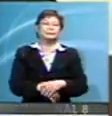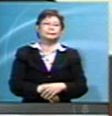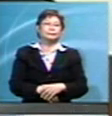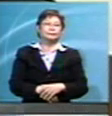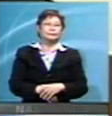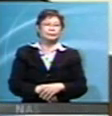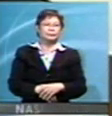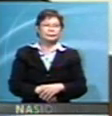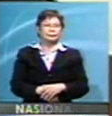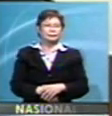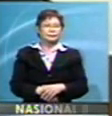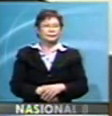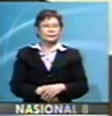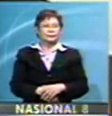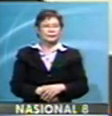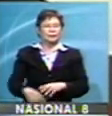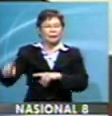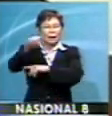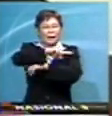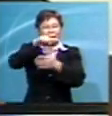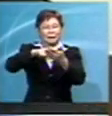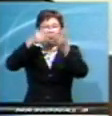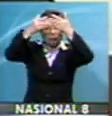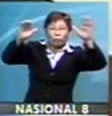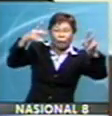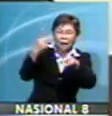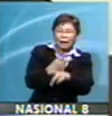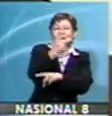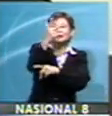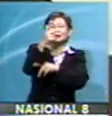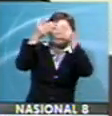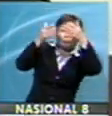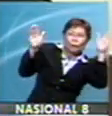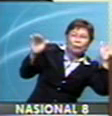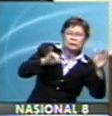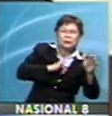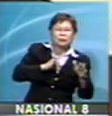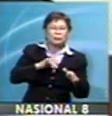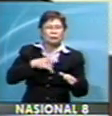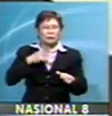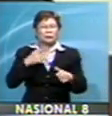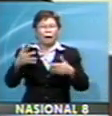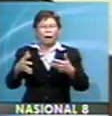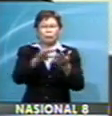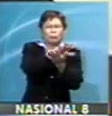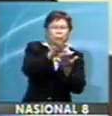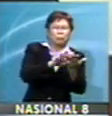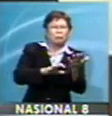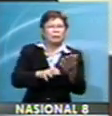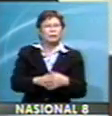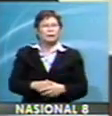negara jadi ap kita hari ini saya diberi peluang ke parlimen untuk kali ketiga jadi saya rasa kita boleh tengok bagaimana dia digubar dan kupas